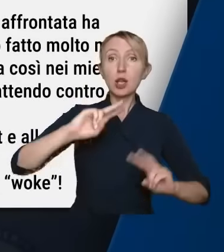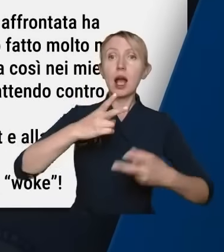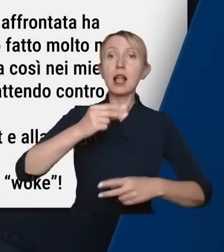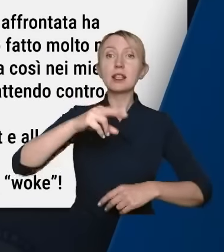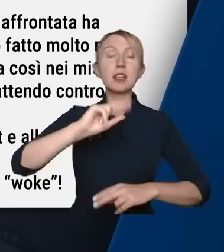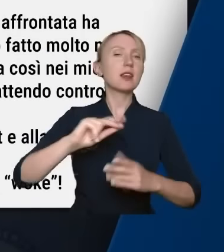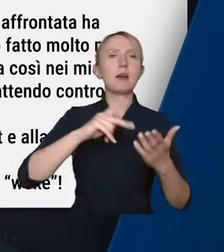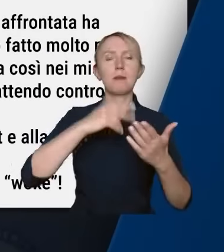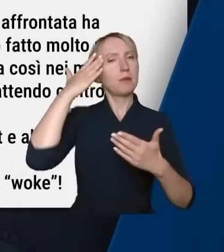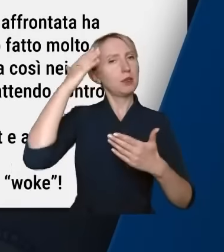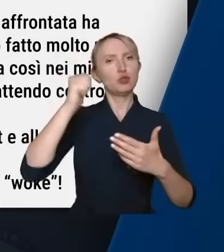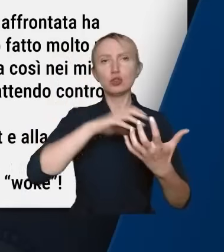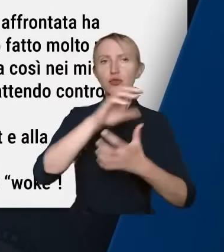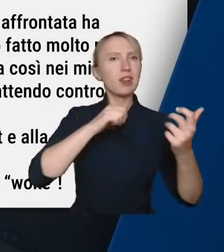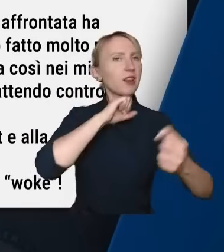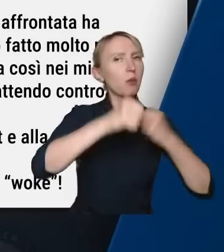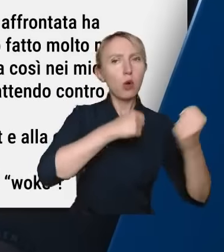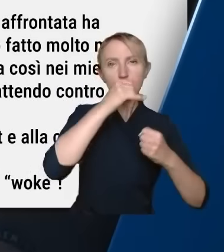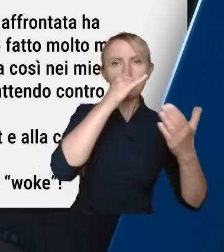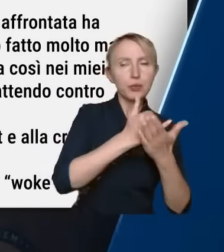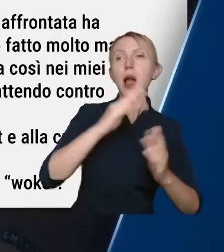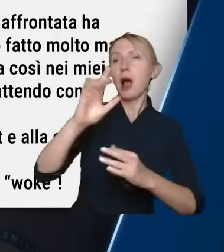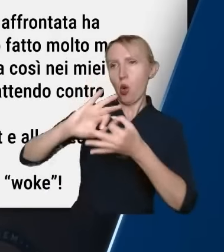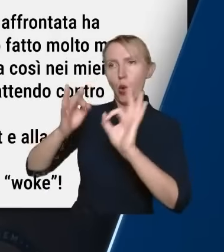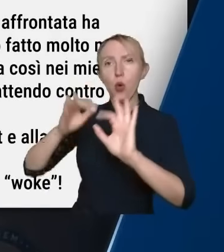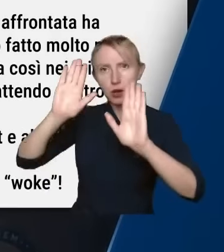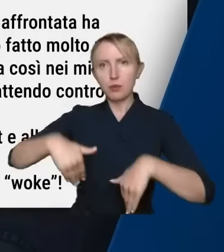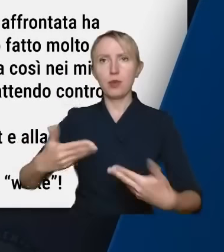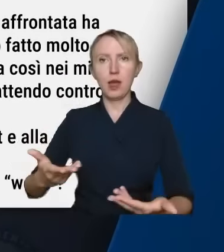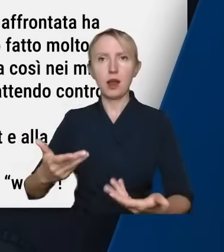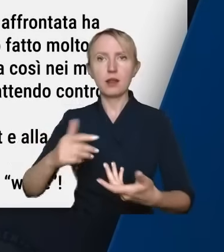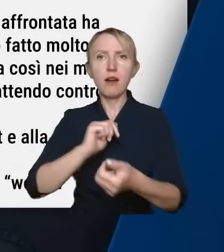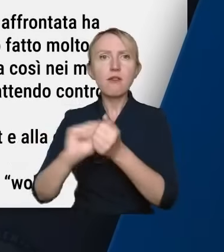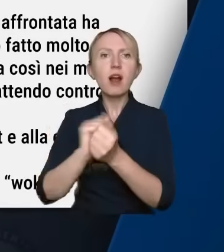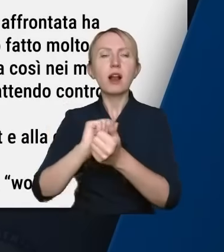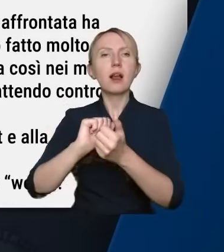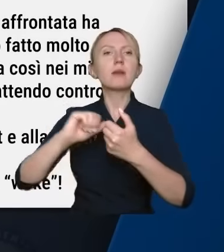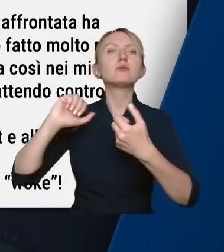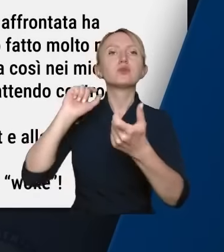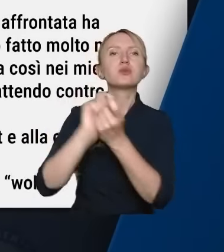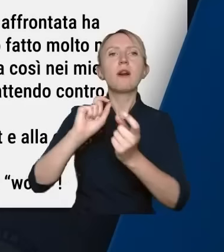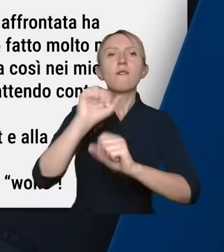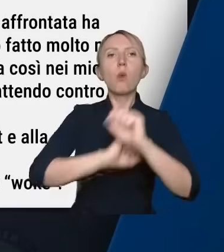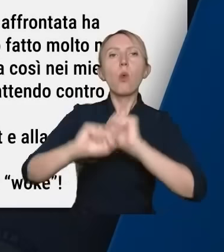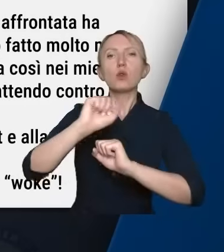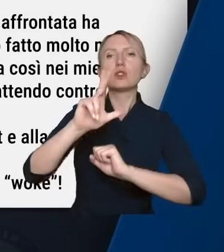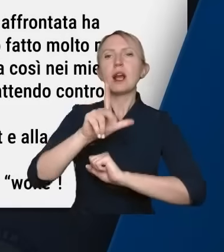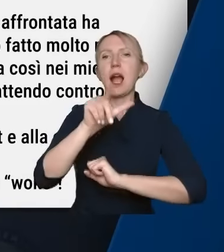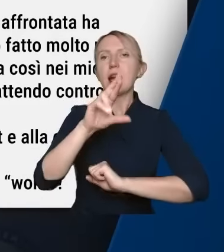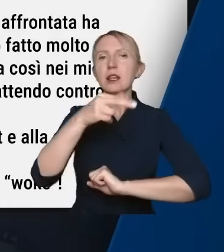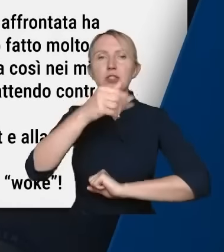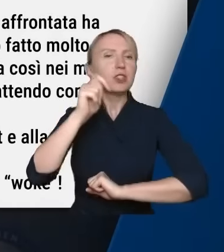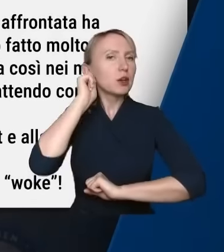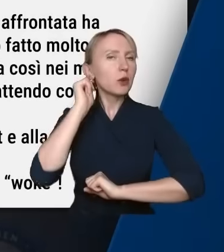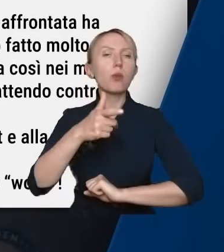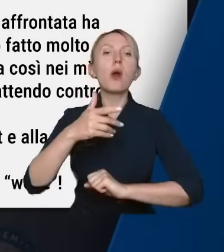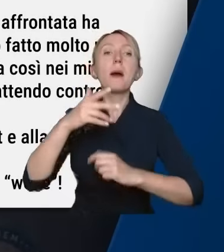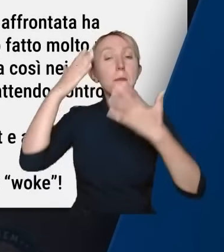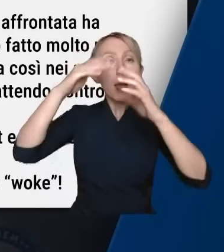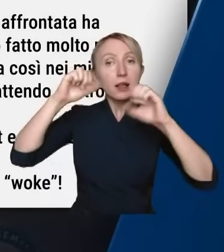z Mistrzostw Świata w boksie, dopuszczona do Igrzysk Olimpijskich i walki z Włoszką Angelą Carini. Meksykańska zawodniczka, która z nią